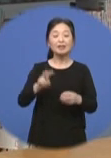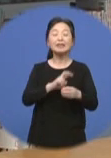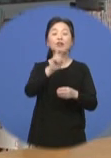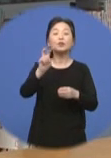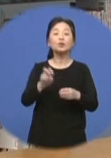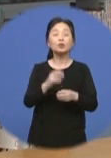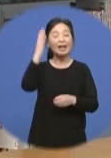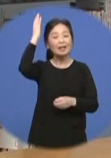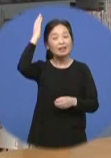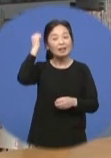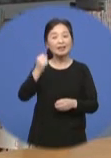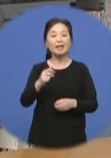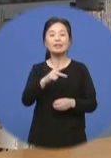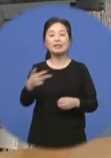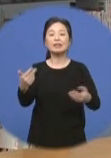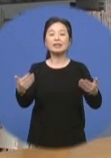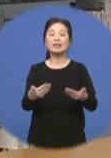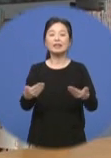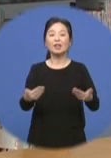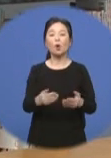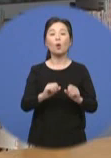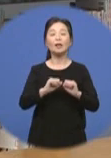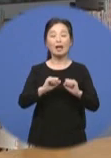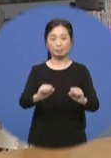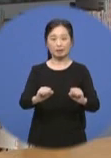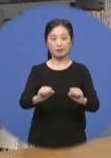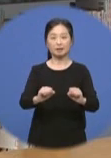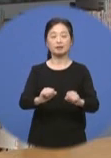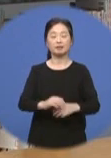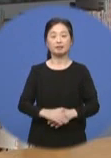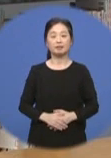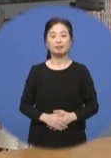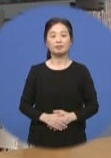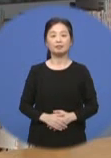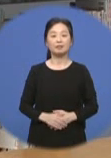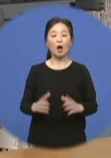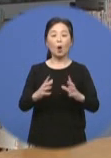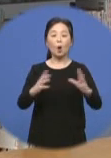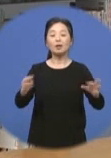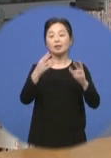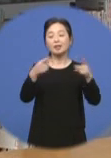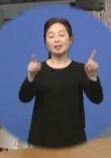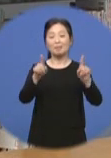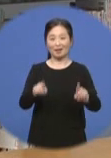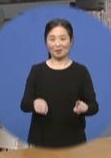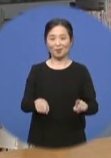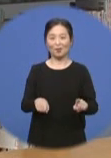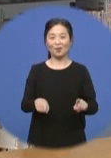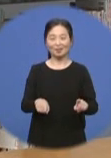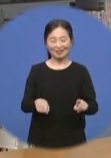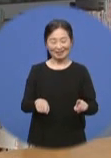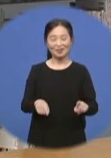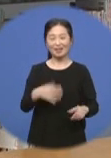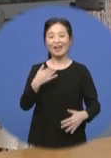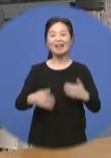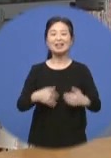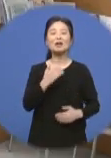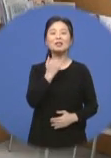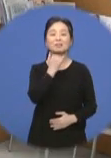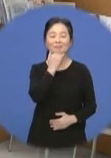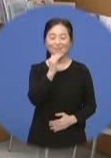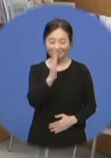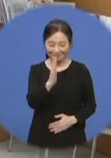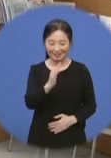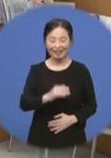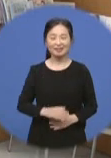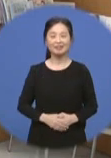授業を開催いたします。今後すごいビッグイベントになっているので、楽しみにしていてください。